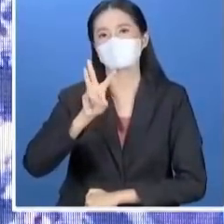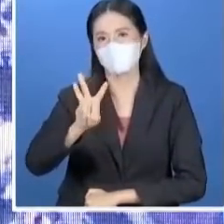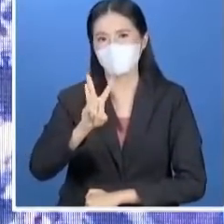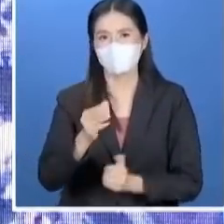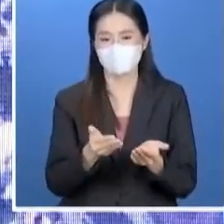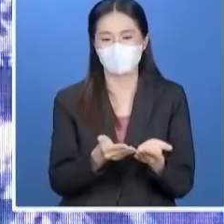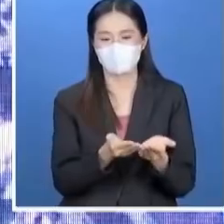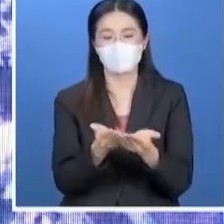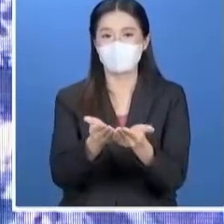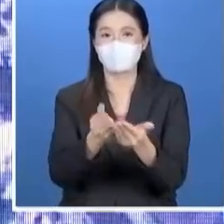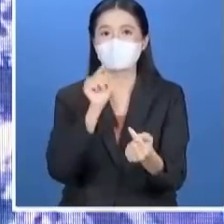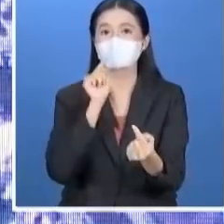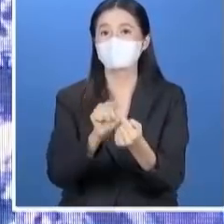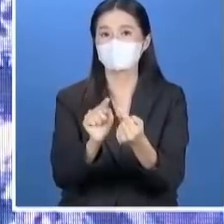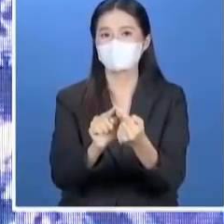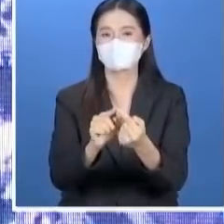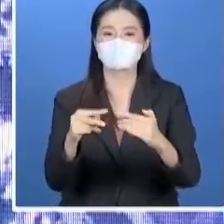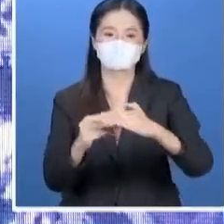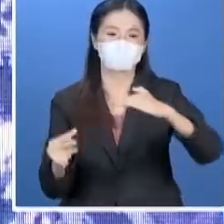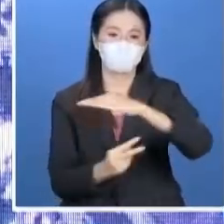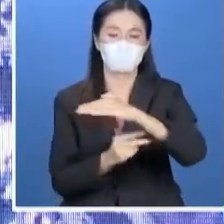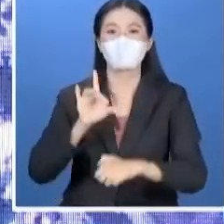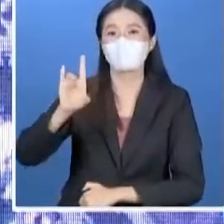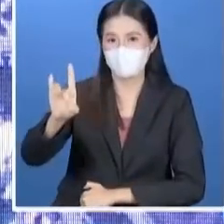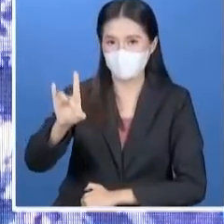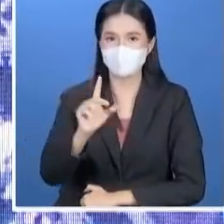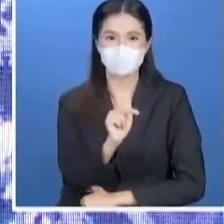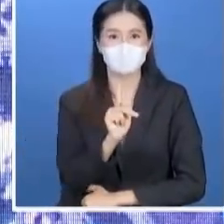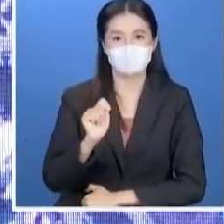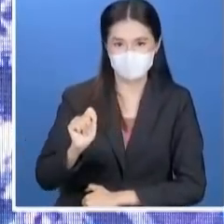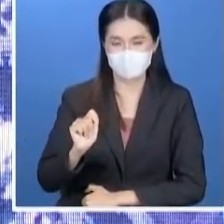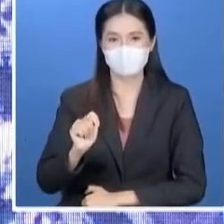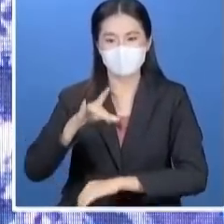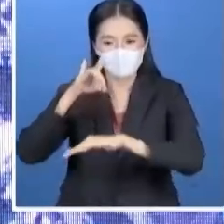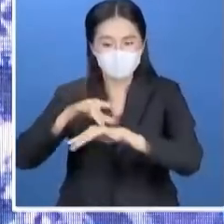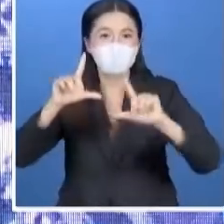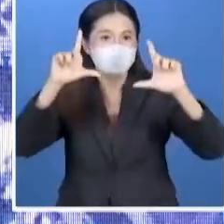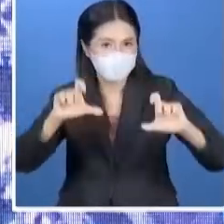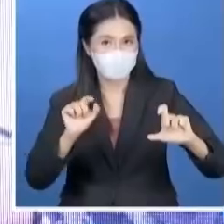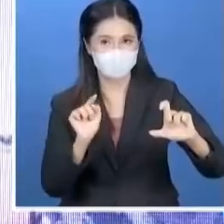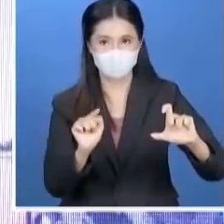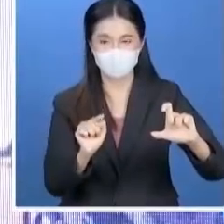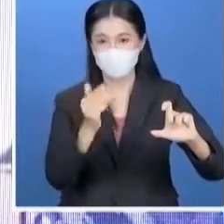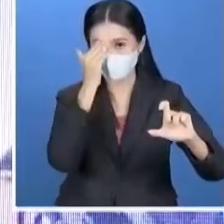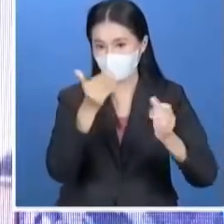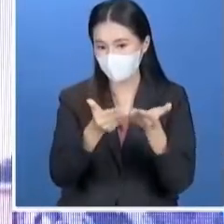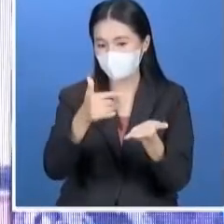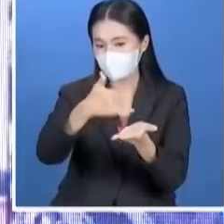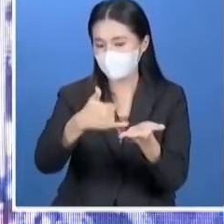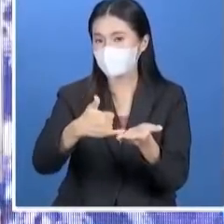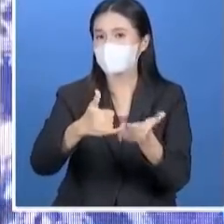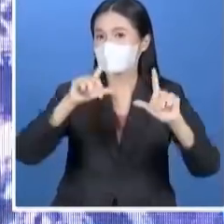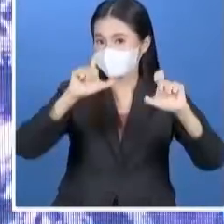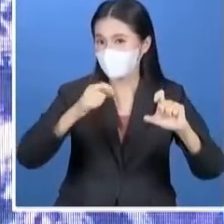เรือได้เดินทางมาถึงบริเวณสะพานพระราม8กติกและคุณแตงโมได้ถ่ายภาพนี้ไว้บริเวณหน้าเรือขณะเรือก